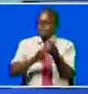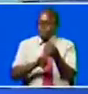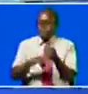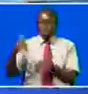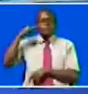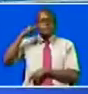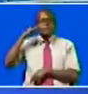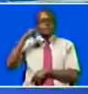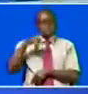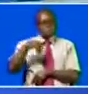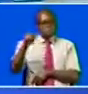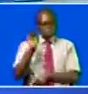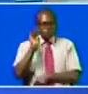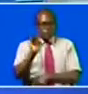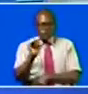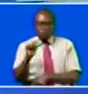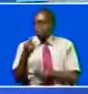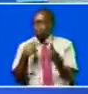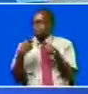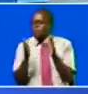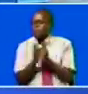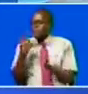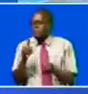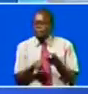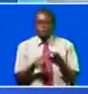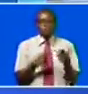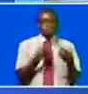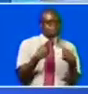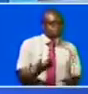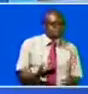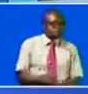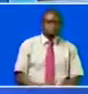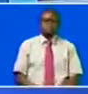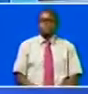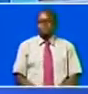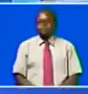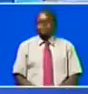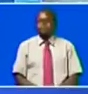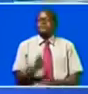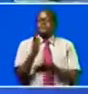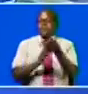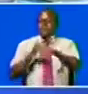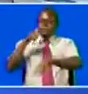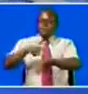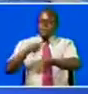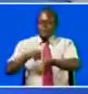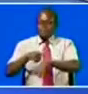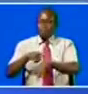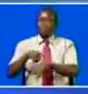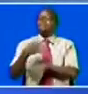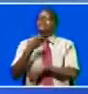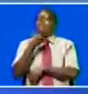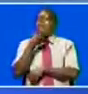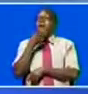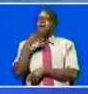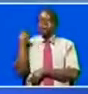simu, kwenda kuangalia anazungumza na nani, anazungumza nini. Na wale ambao wana time saa zile, kwanza wanaume walevi ndio wanajipata